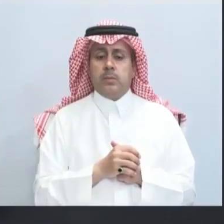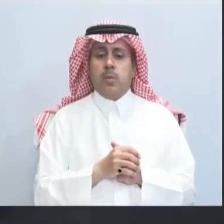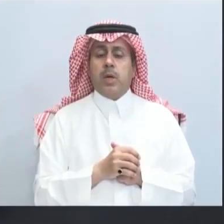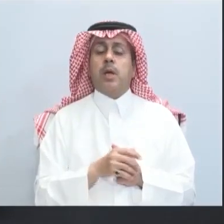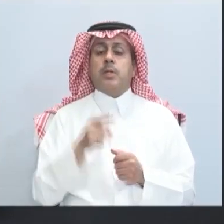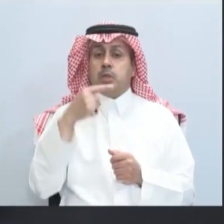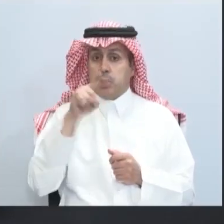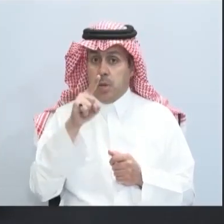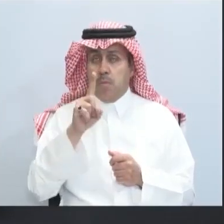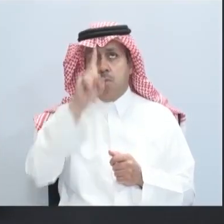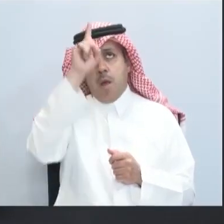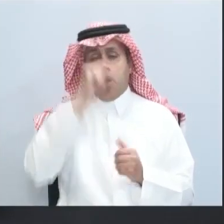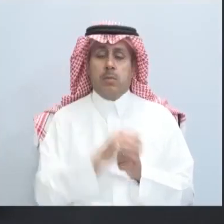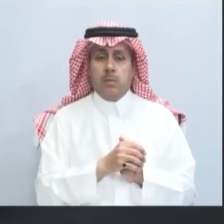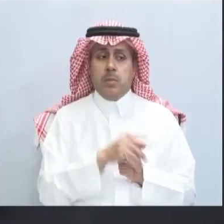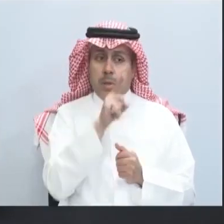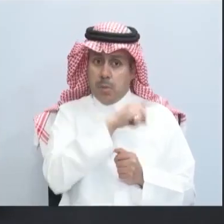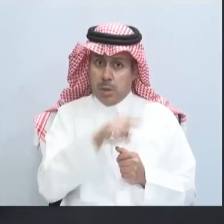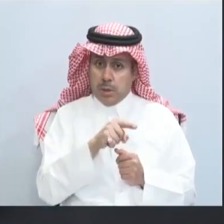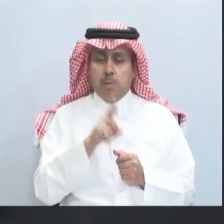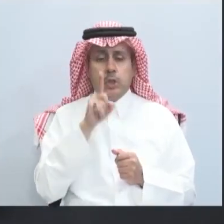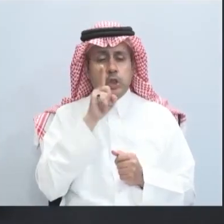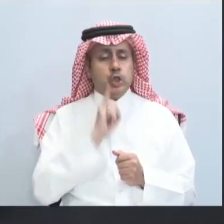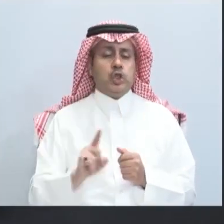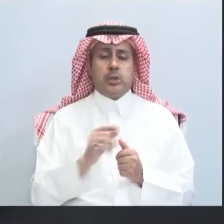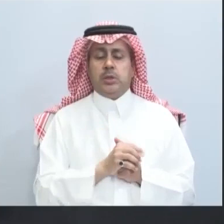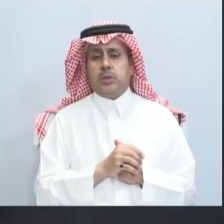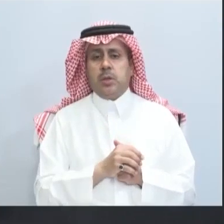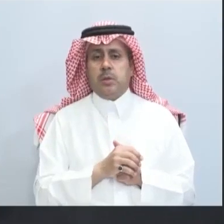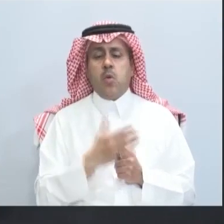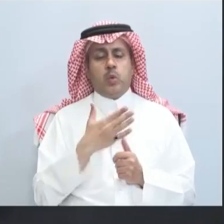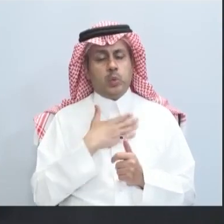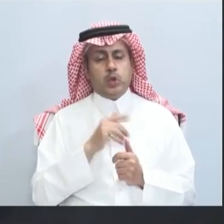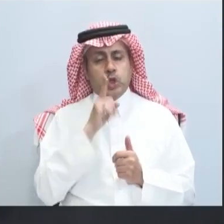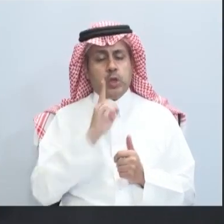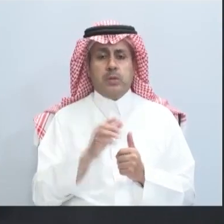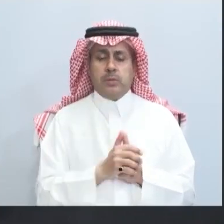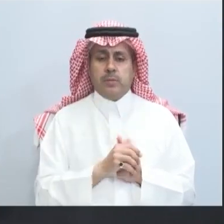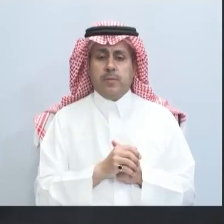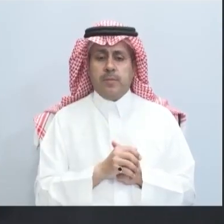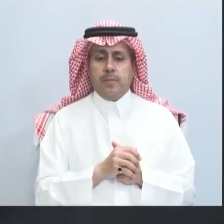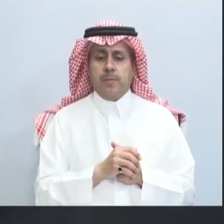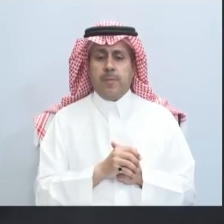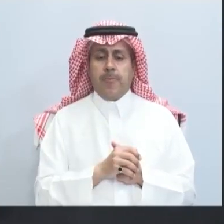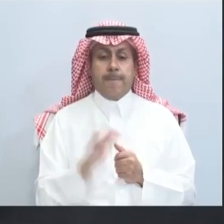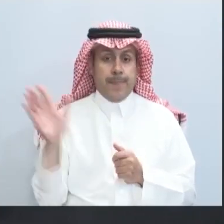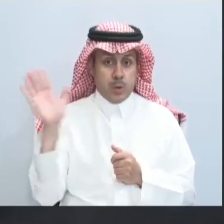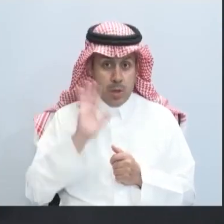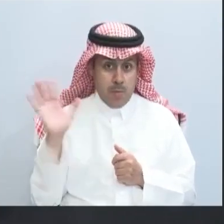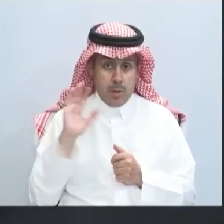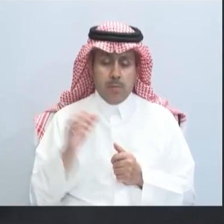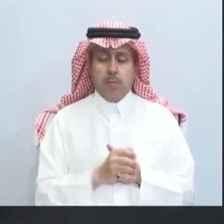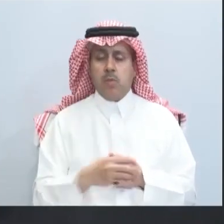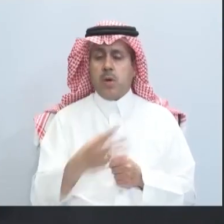صواب فمن الله وحده وما كان من خطا فمن انفسنا والشيطان والسلام